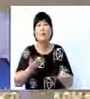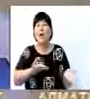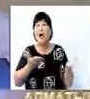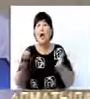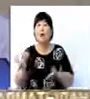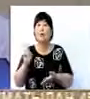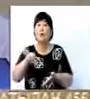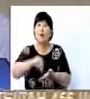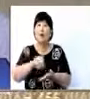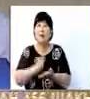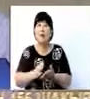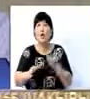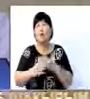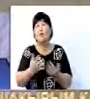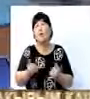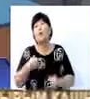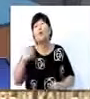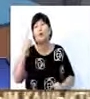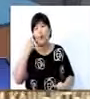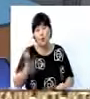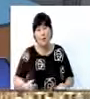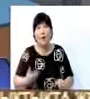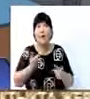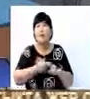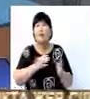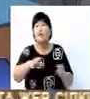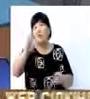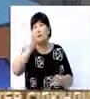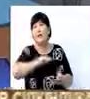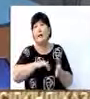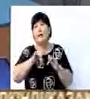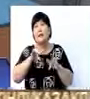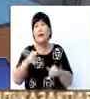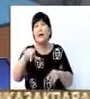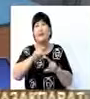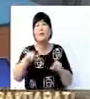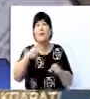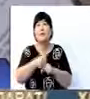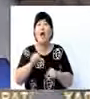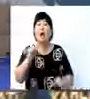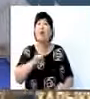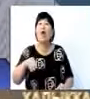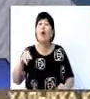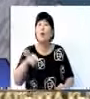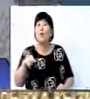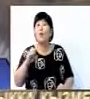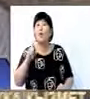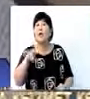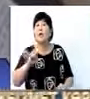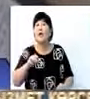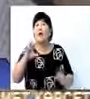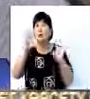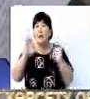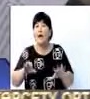келіп отырмын. Көмек болады деп отырмын. Бұл ретте мемлекеттік қызмет істері департаментінің басшысы Абзал Мухимов мәселенің заң